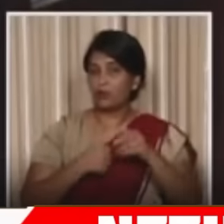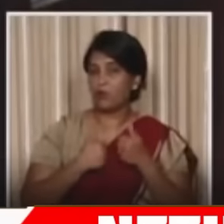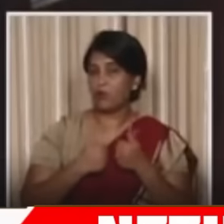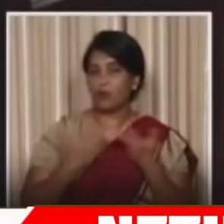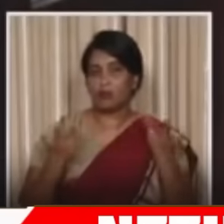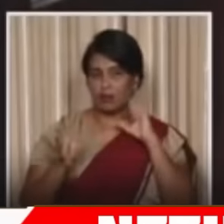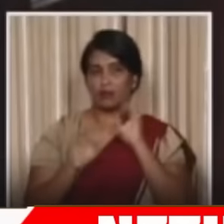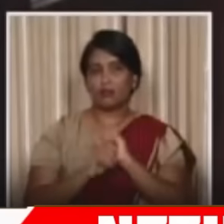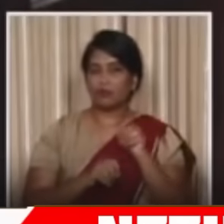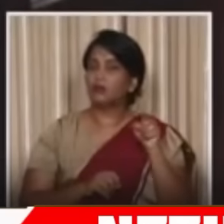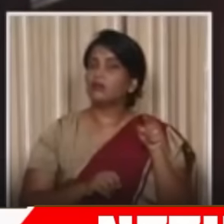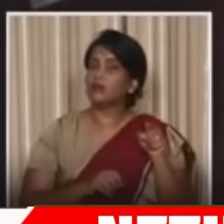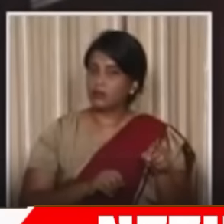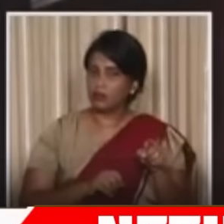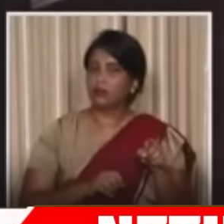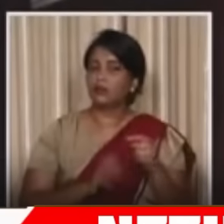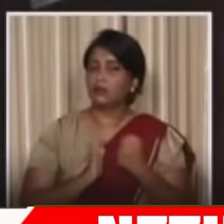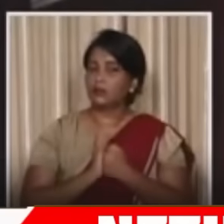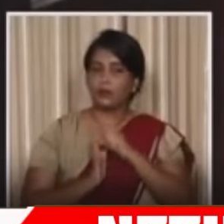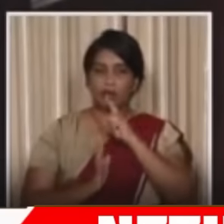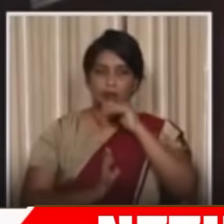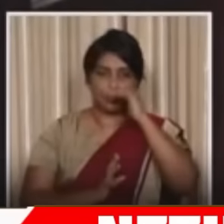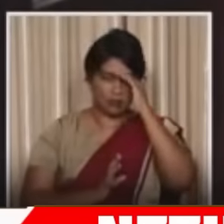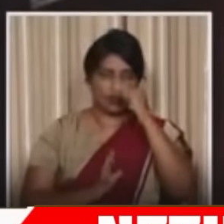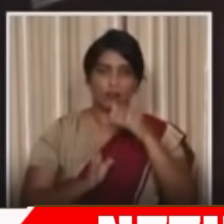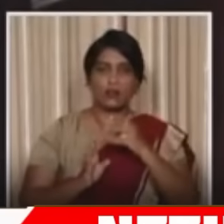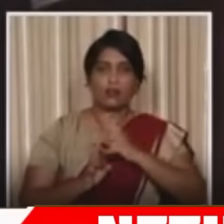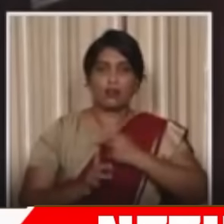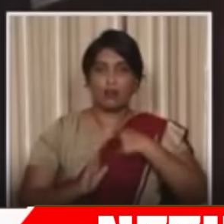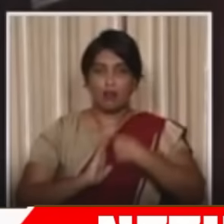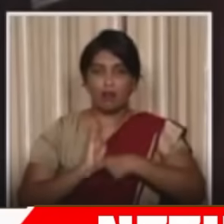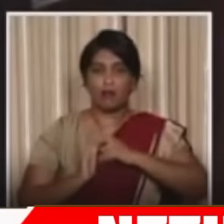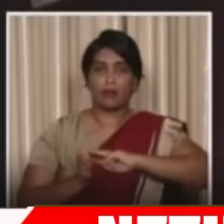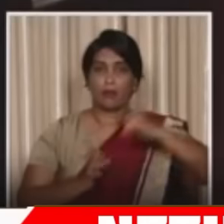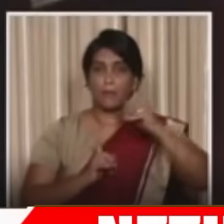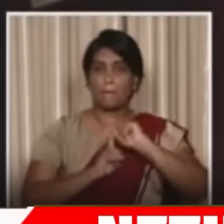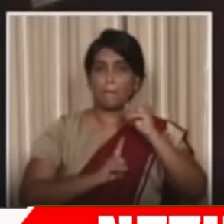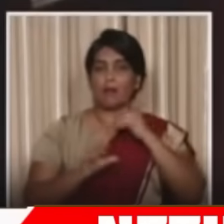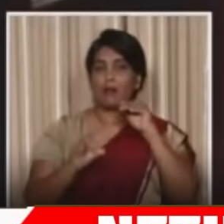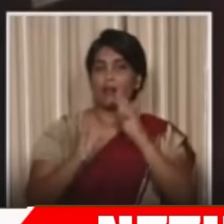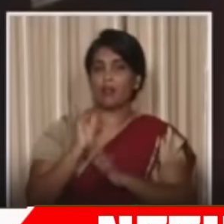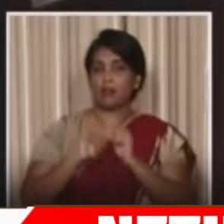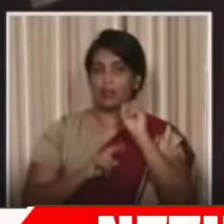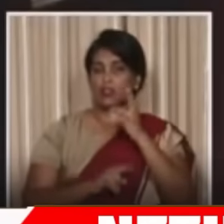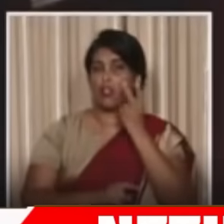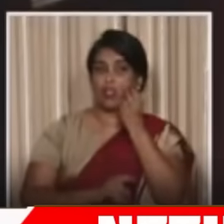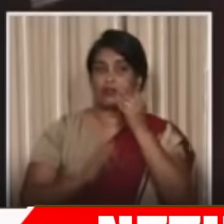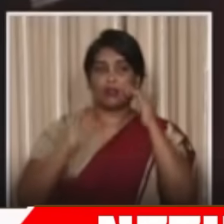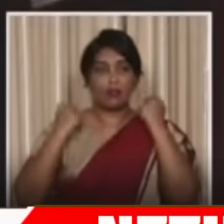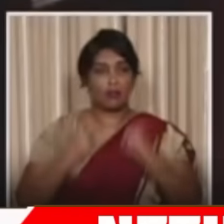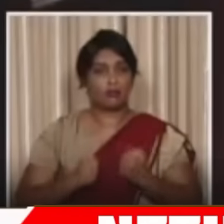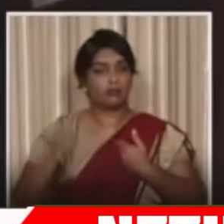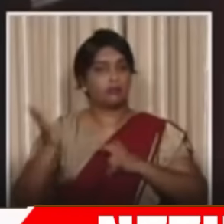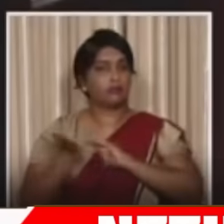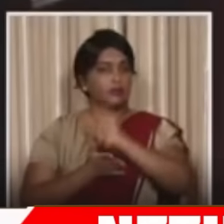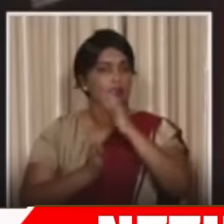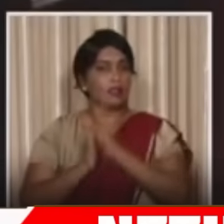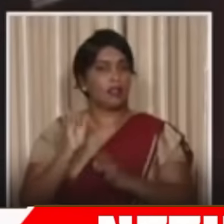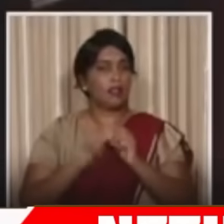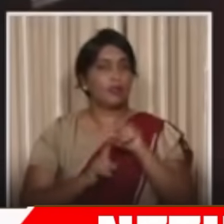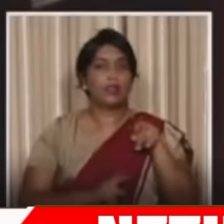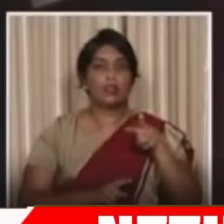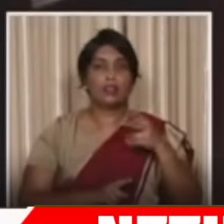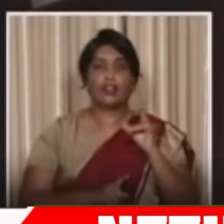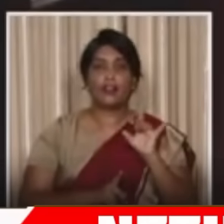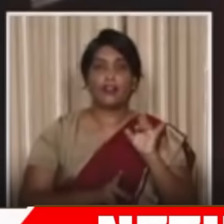මේ ප්‍රකාශය. ඒ නිසා ගරු කතානායකතුමනි, මේ දිත්තපුර වැසියන්ට පාර්ලිමේන්තු මන්ත්‍රීවරු දුවරු දෙන්නත් ඔස්ට්‍රේලියාවේ පදිංචියට යන්නත් මේ මන්ත්‍රීවරු